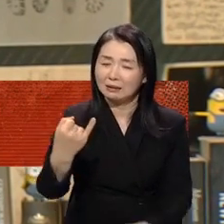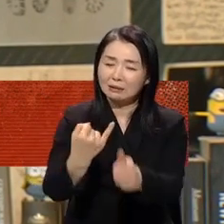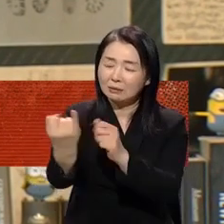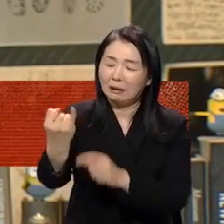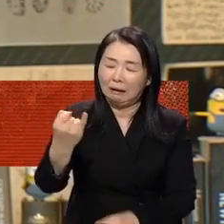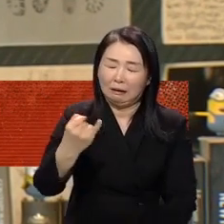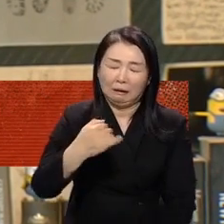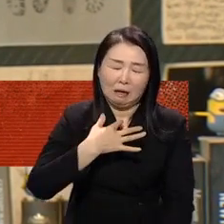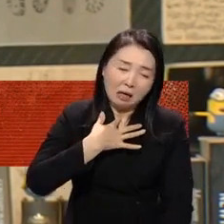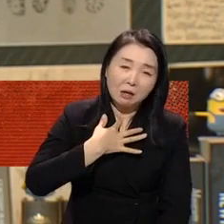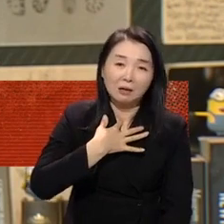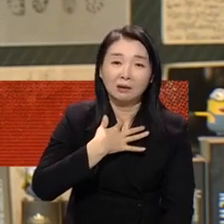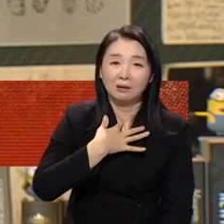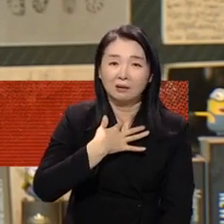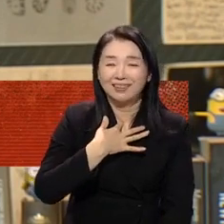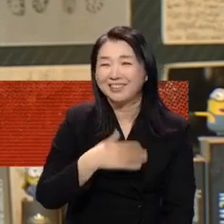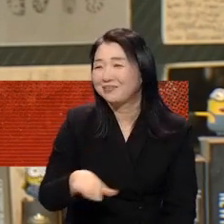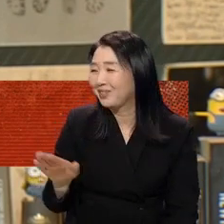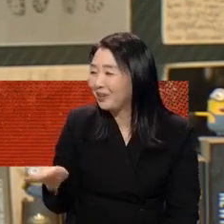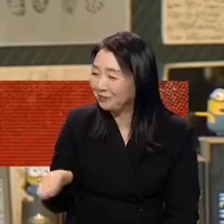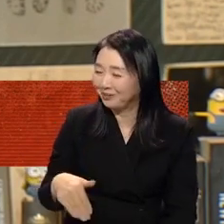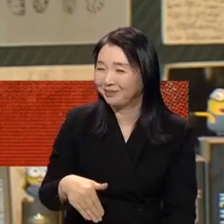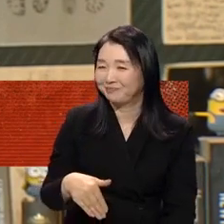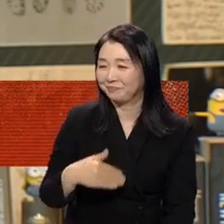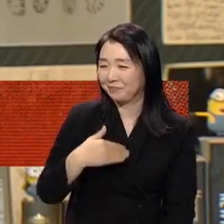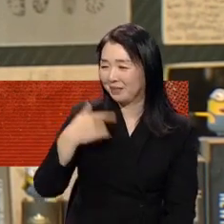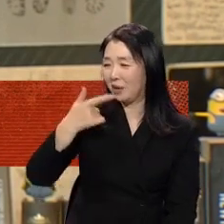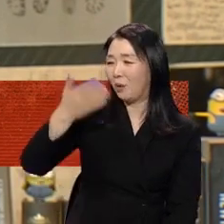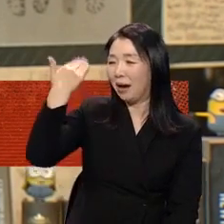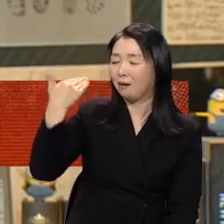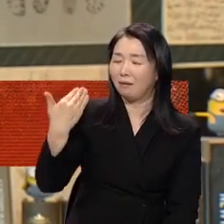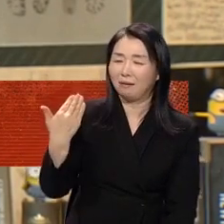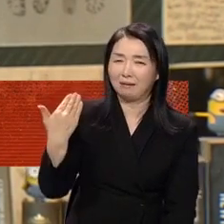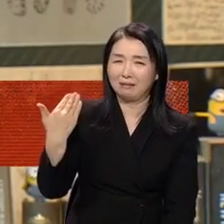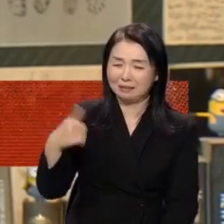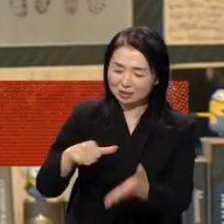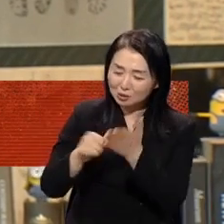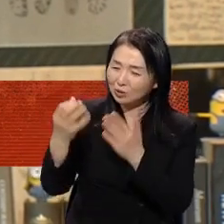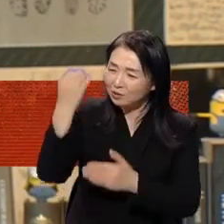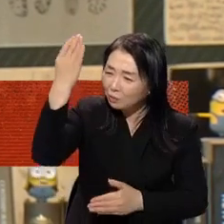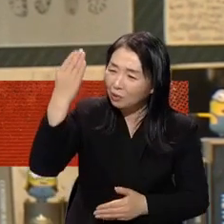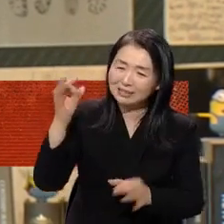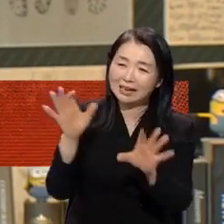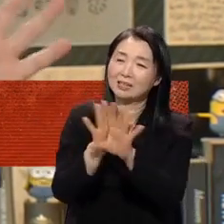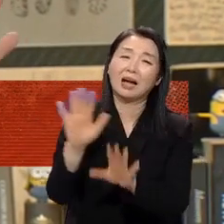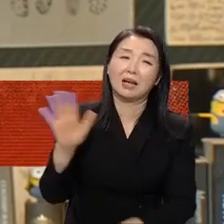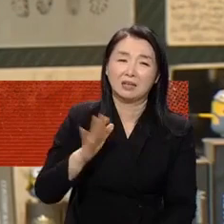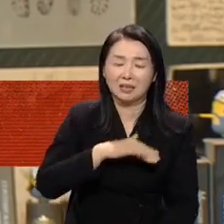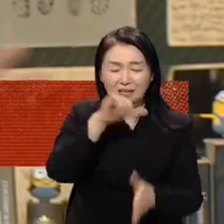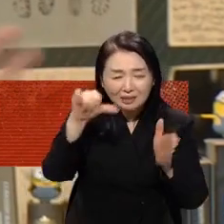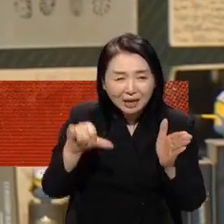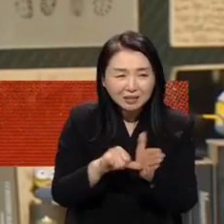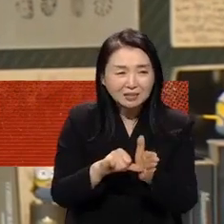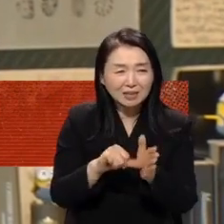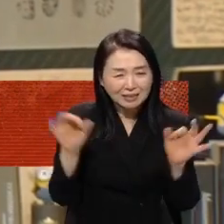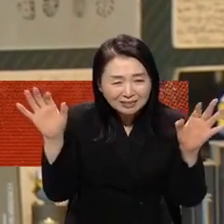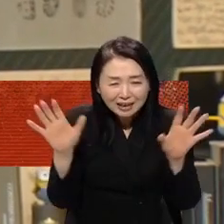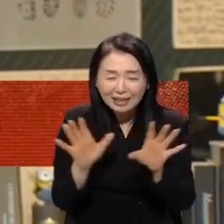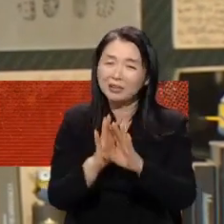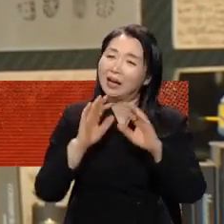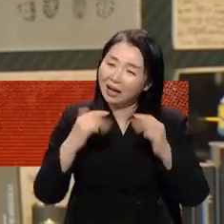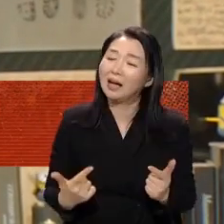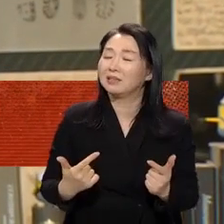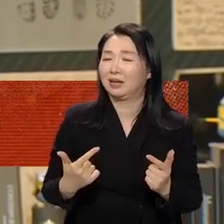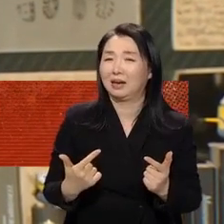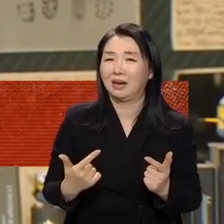떨려요 하지만 여보 그렇다고 해서 내 과거가 지워지는 거 아니잖아 응 내 인생이 없던 거 어 되는 거 아니잖아